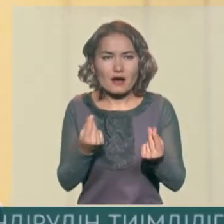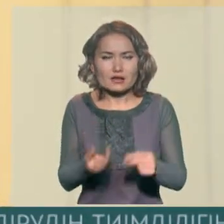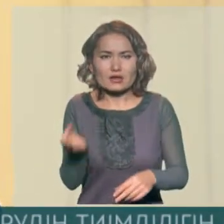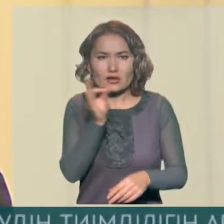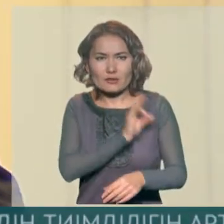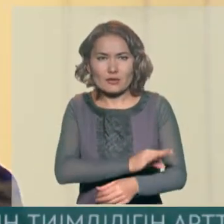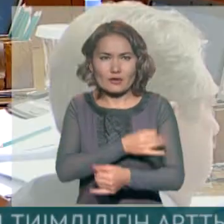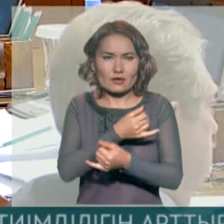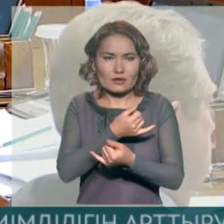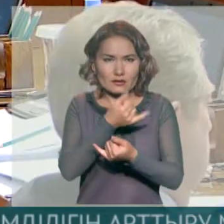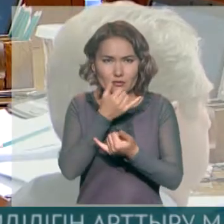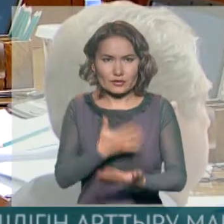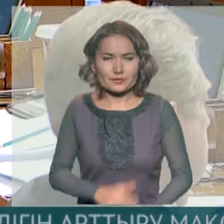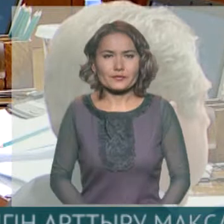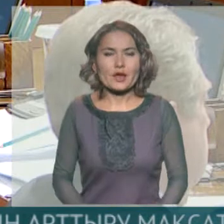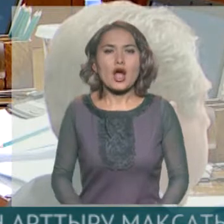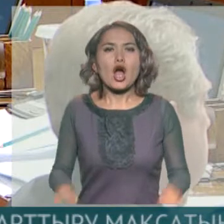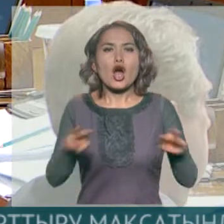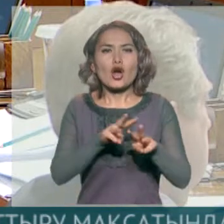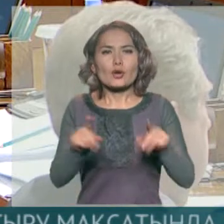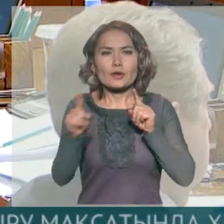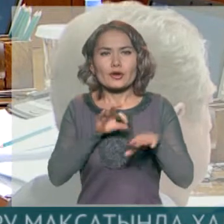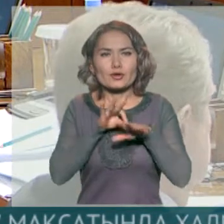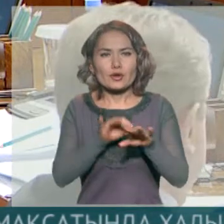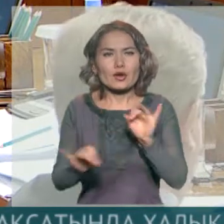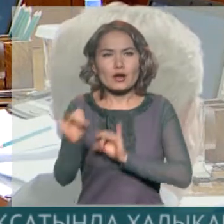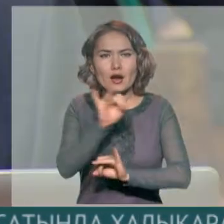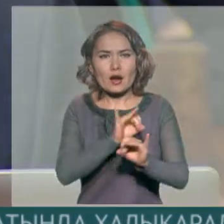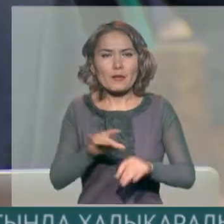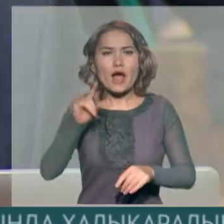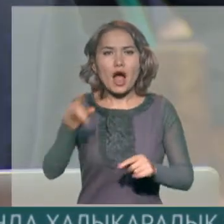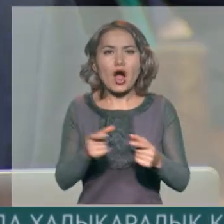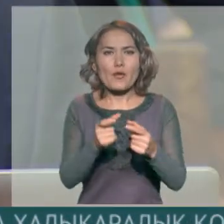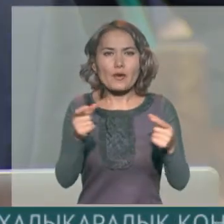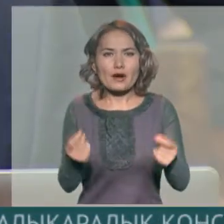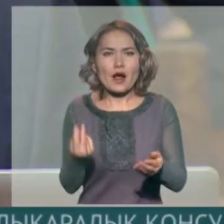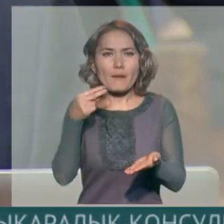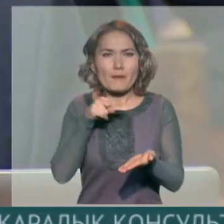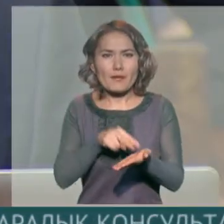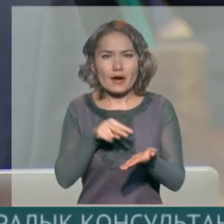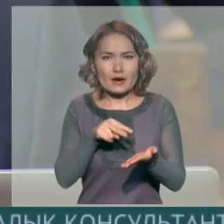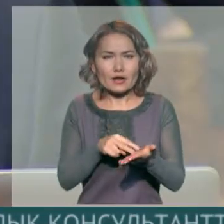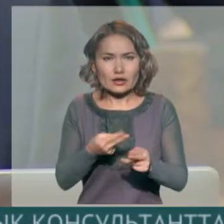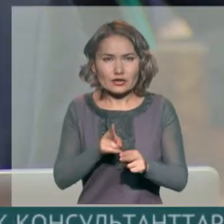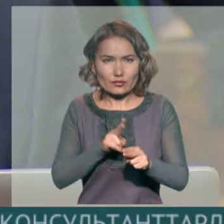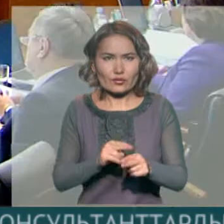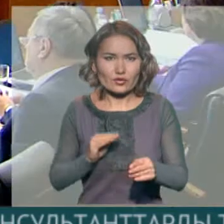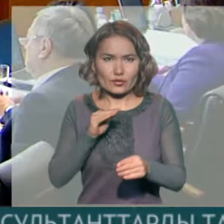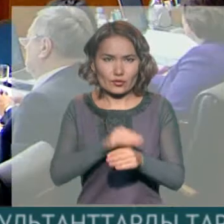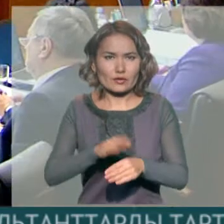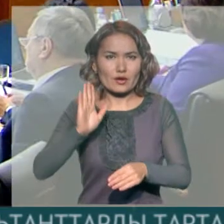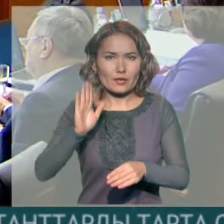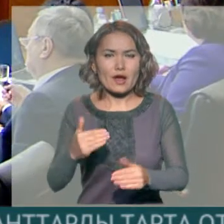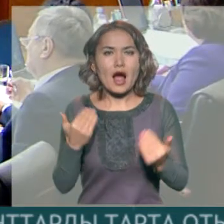отыр. Бұған қоса үкімет отырысында айтылғандай әуе билеттерінің бағасын енді Азаматтық авиация комитеті бекітеді. Сонымен